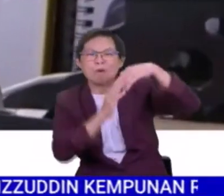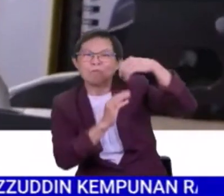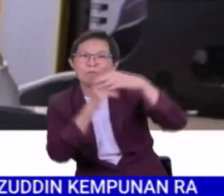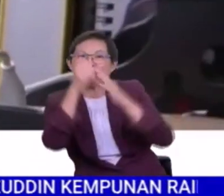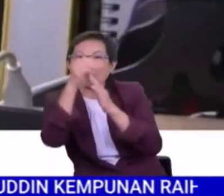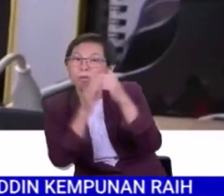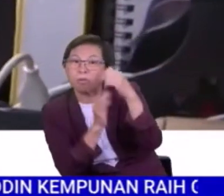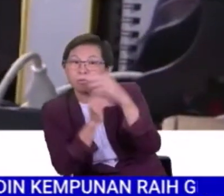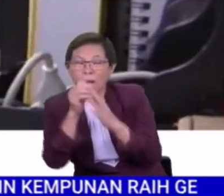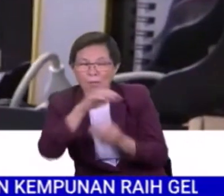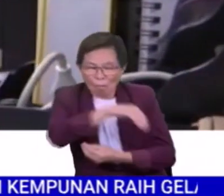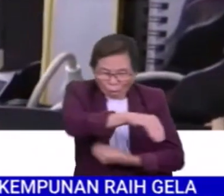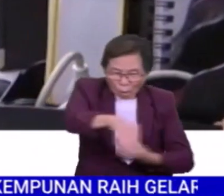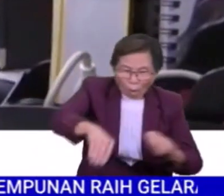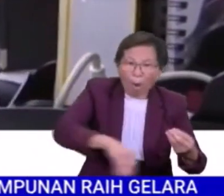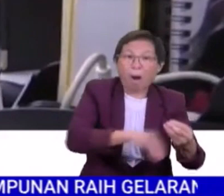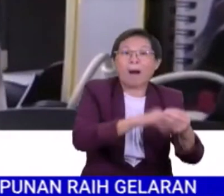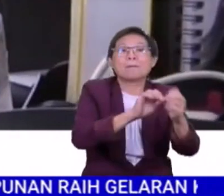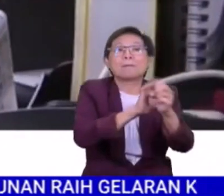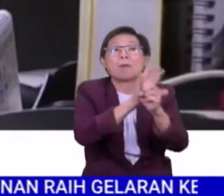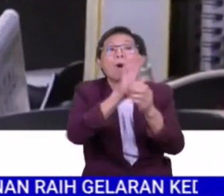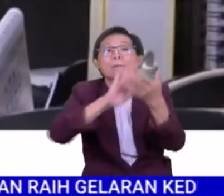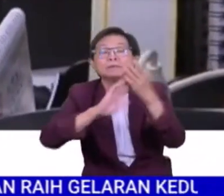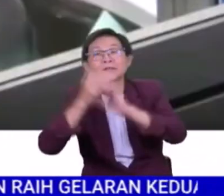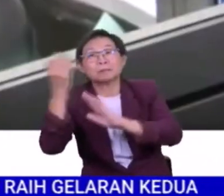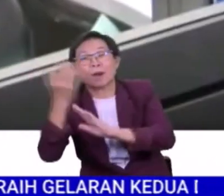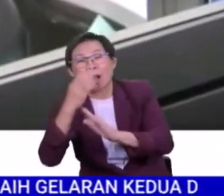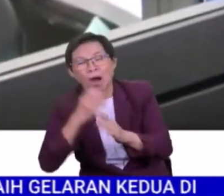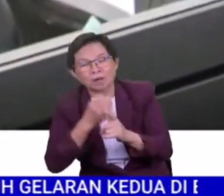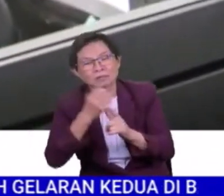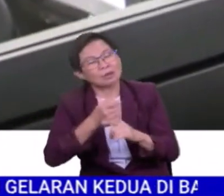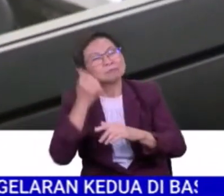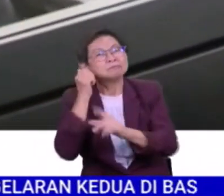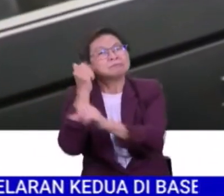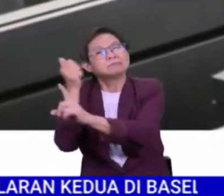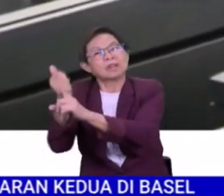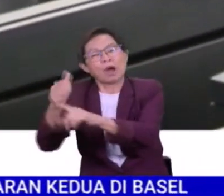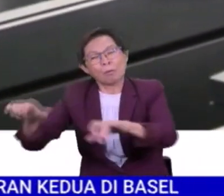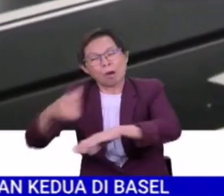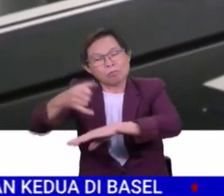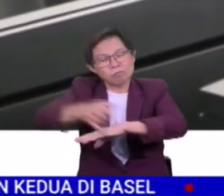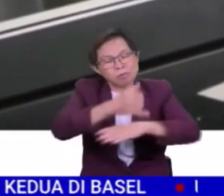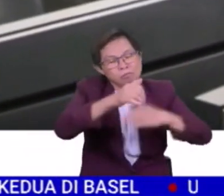dalam fasa peralihan endemik atau mengamalkan garis panduan tersendiri.